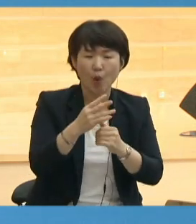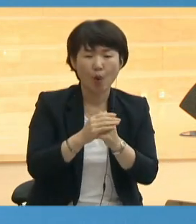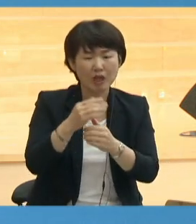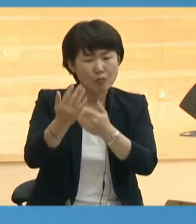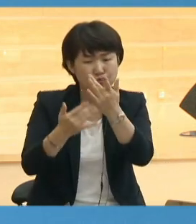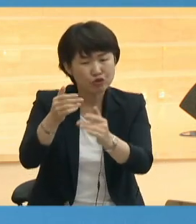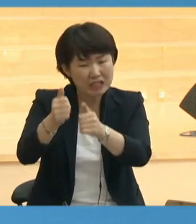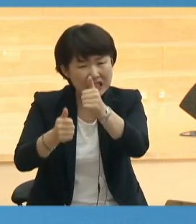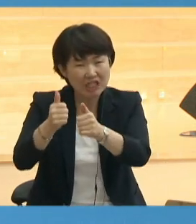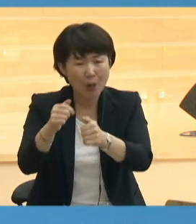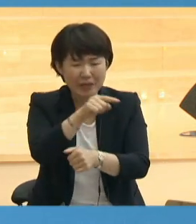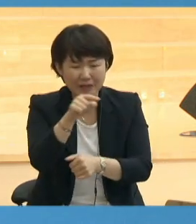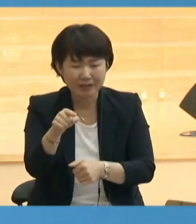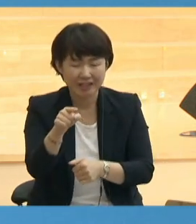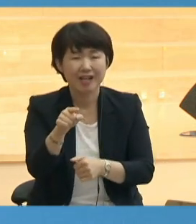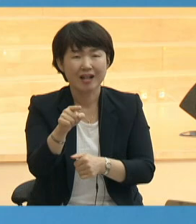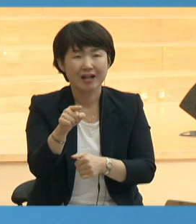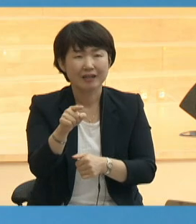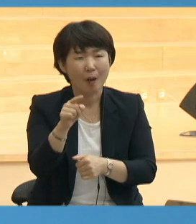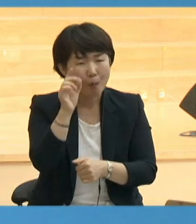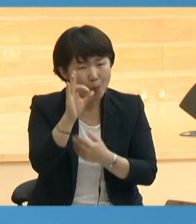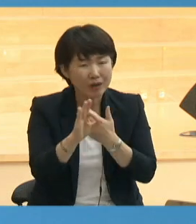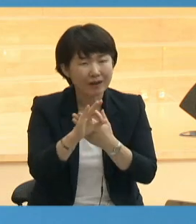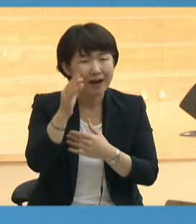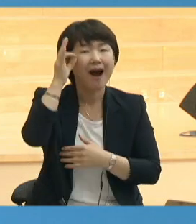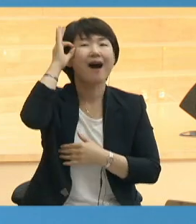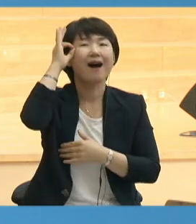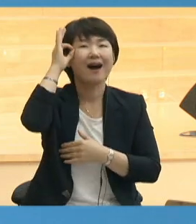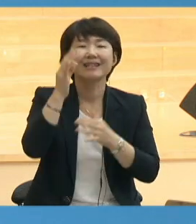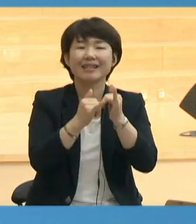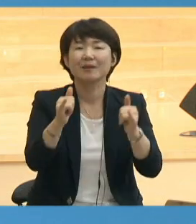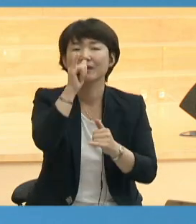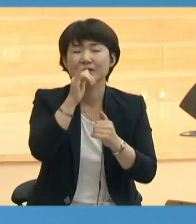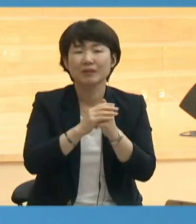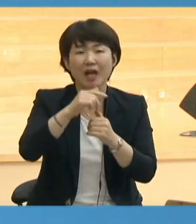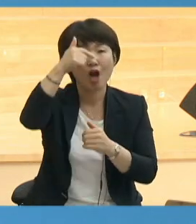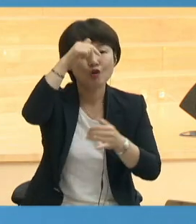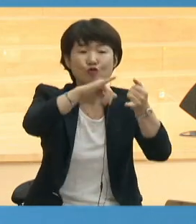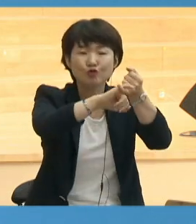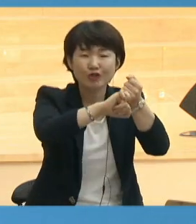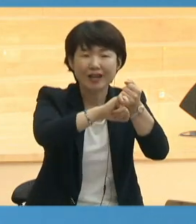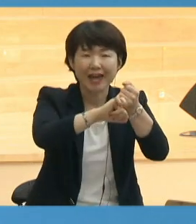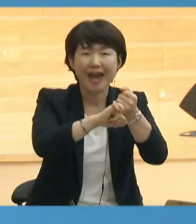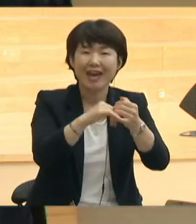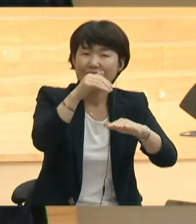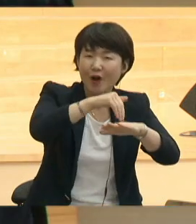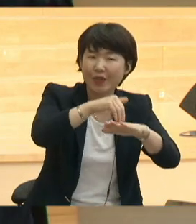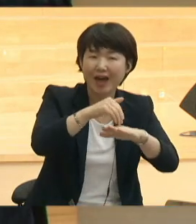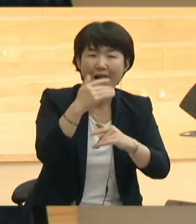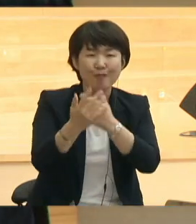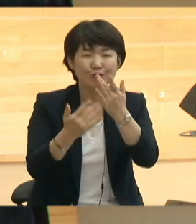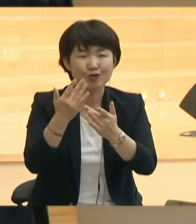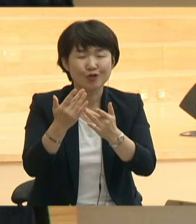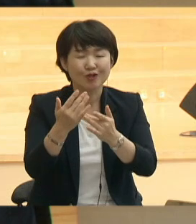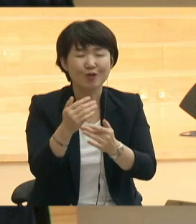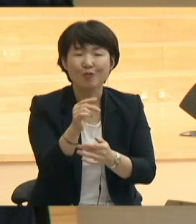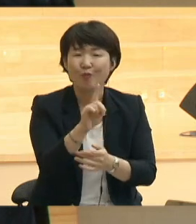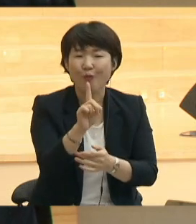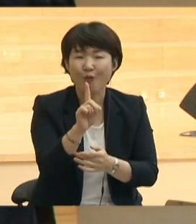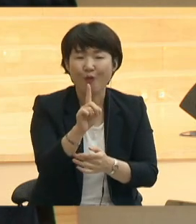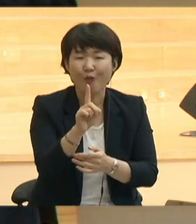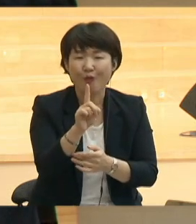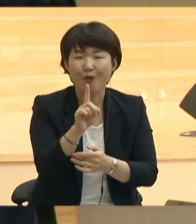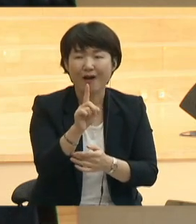시험 그러면 생각하는 사람이 하며 있습니다 구약의 연단 8년 한 사람이 있습니다 한사람이 1 클